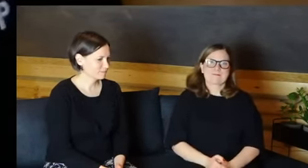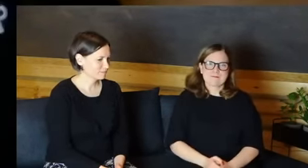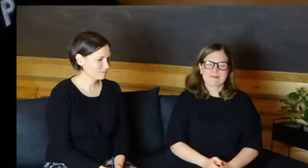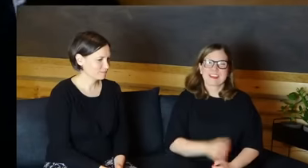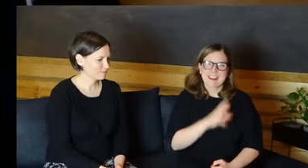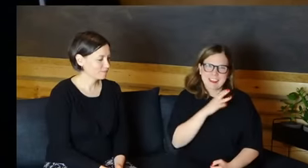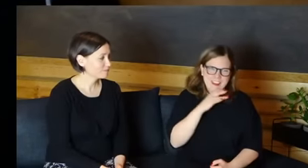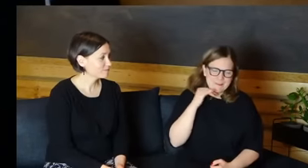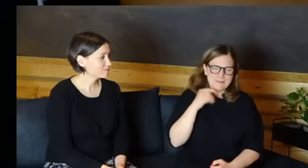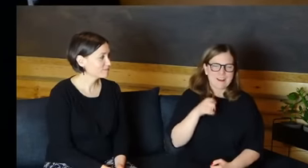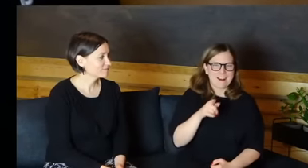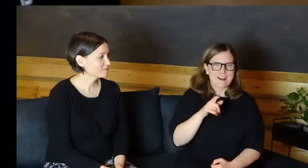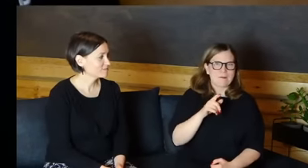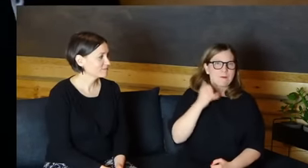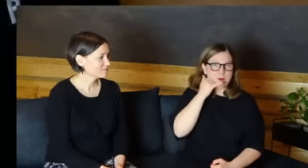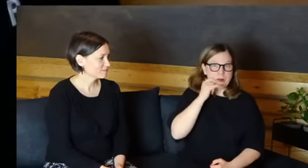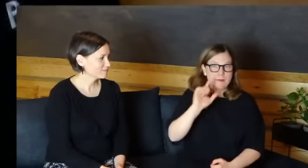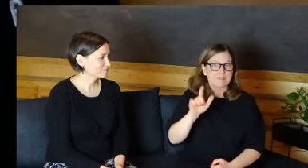Kiva Jukka, kun vastasi.